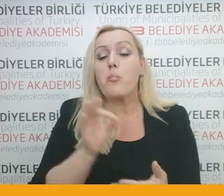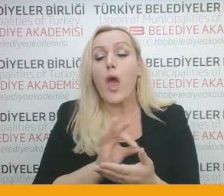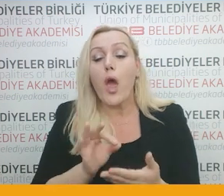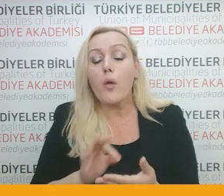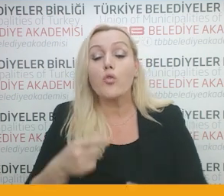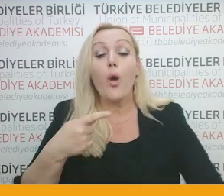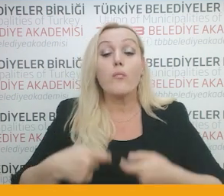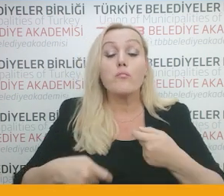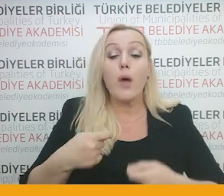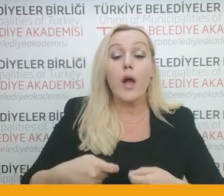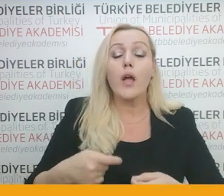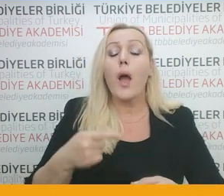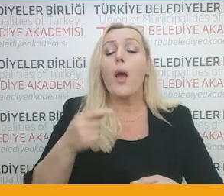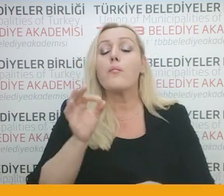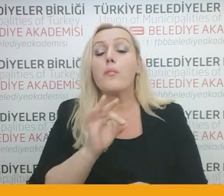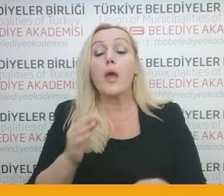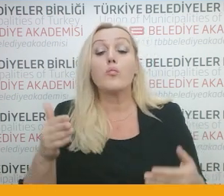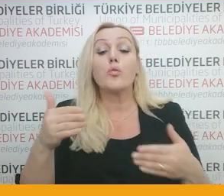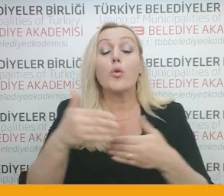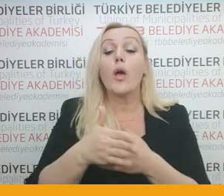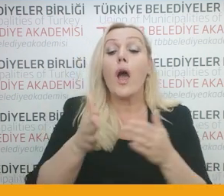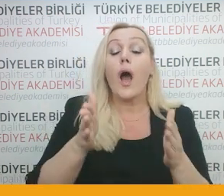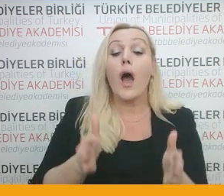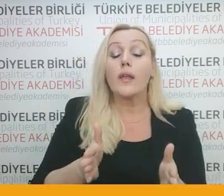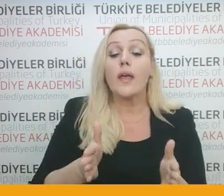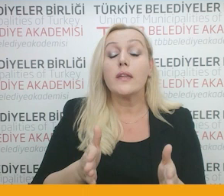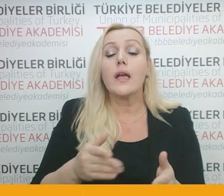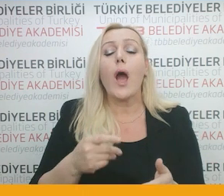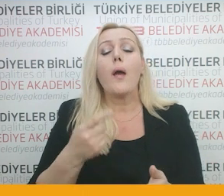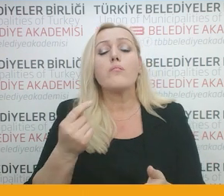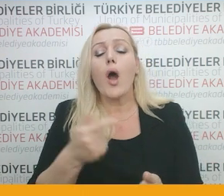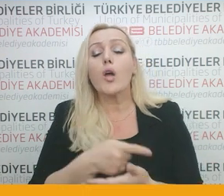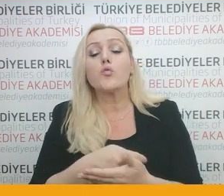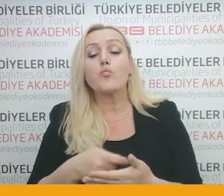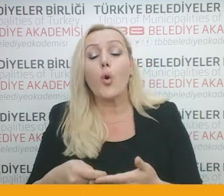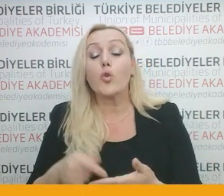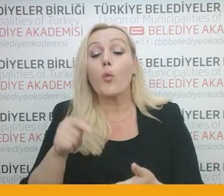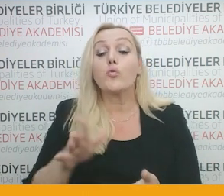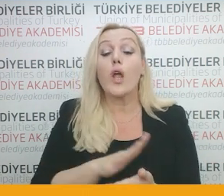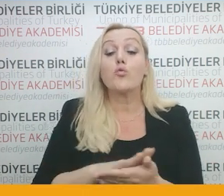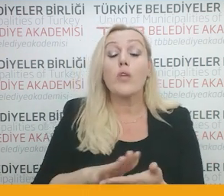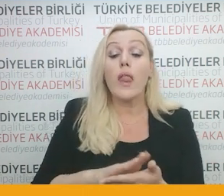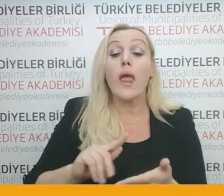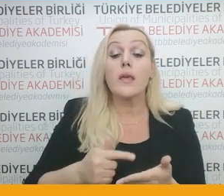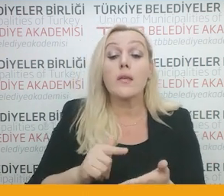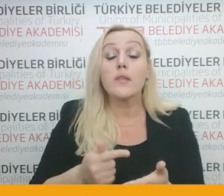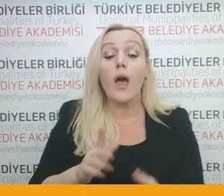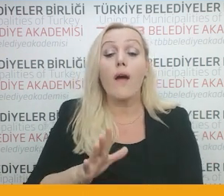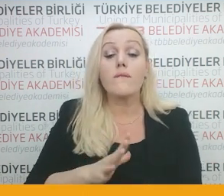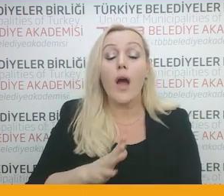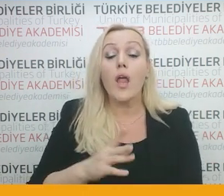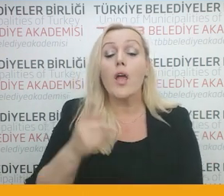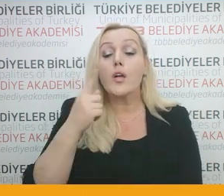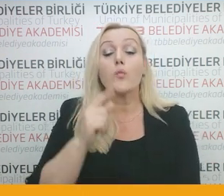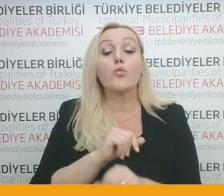ödeme listesi, memur sendikalar danışma aidat kesinti listesi, maaş bodrum hükmü. Bunlarda düzenleyen sıfatı imzam var. Dolayısıyla kamu